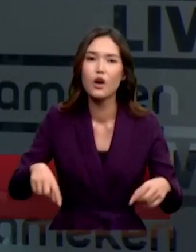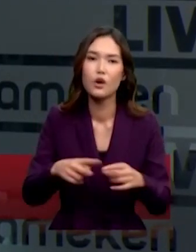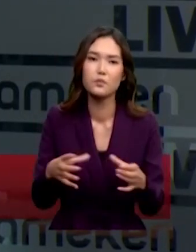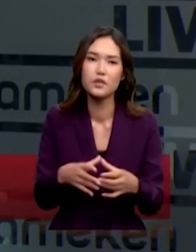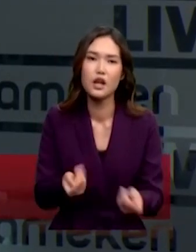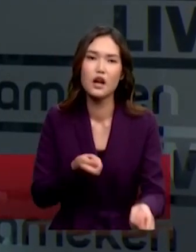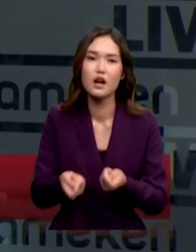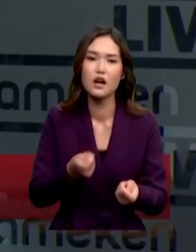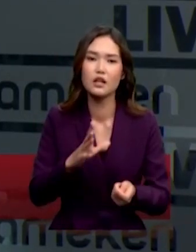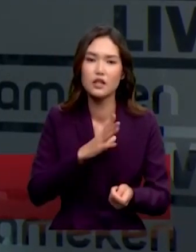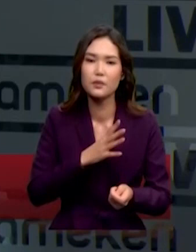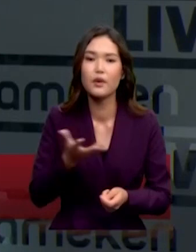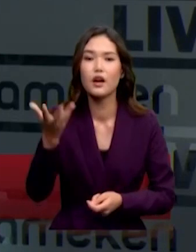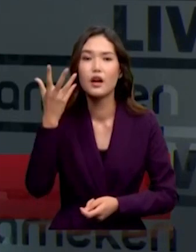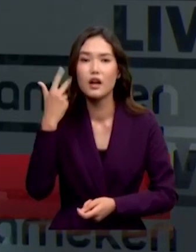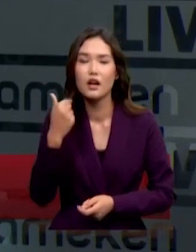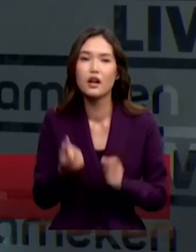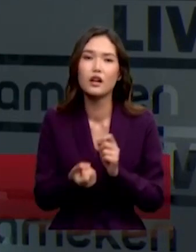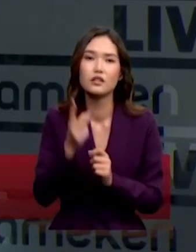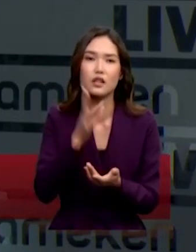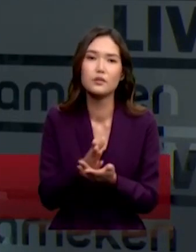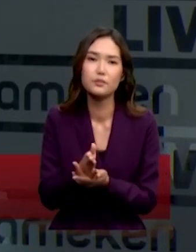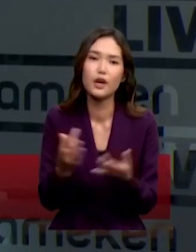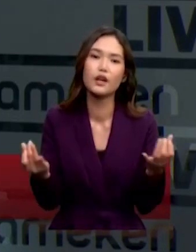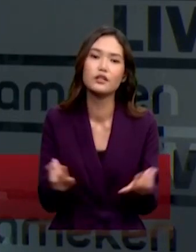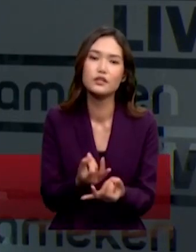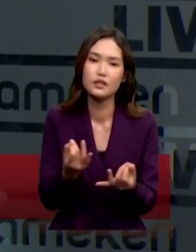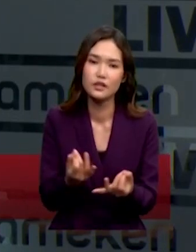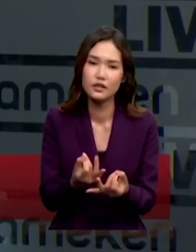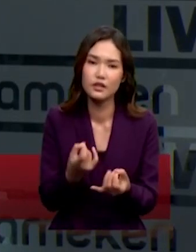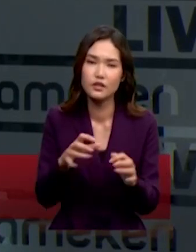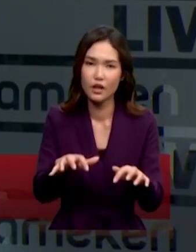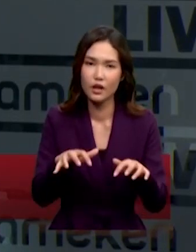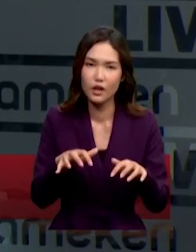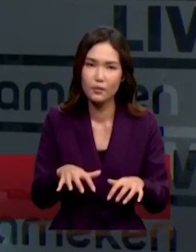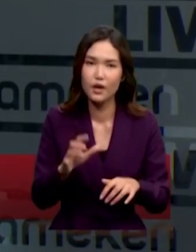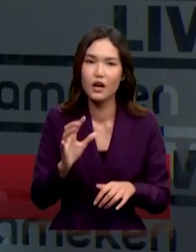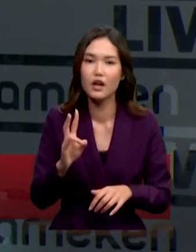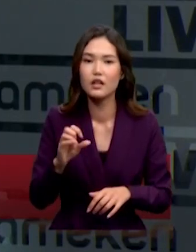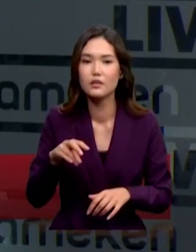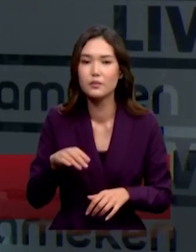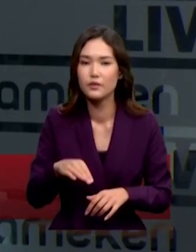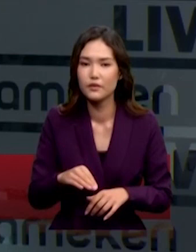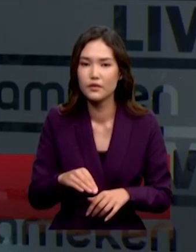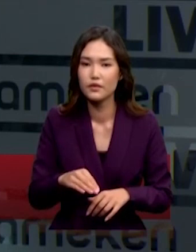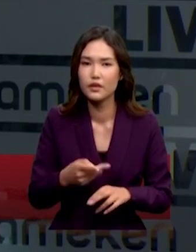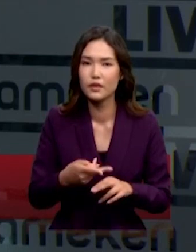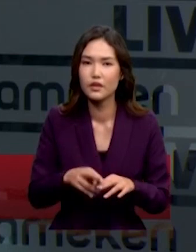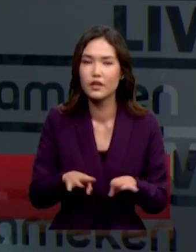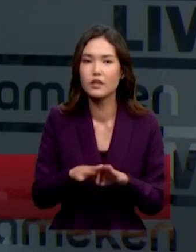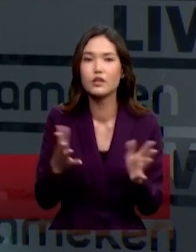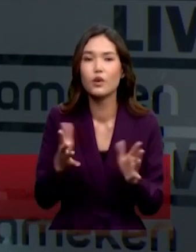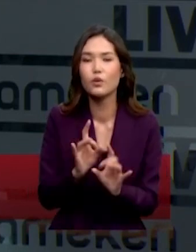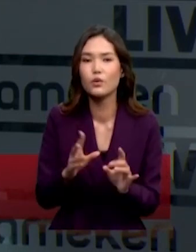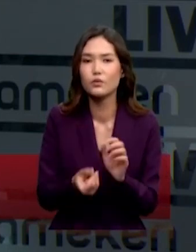рынкам. Пока предлагаемое новшество лишь на стадии обсуждения на портале «Открытый НПА». Но Бота Ибрагимова уже изучила